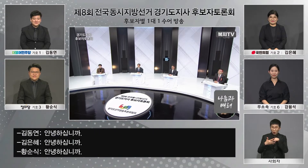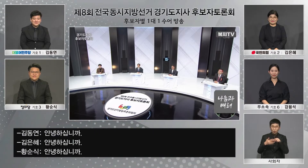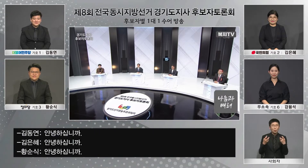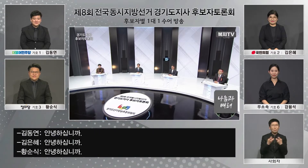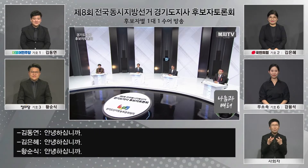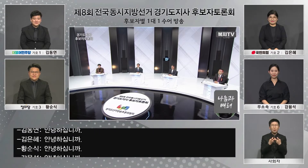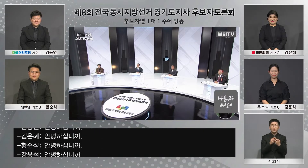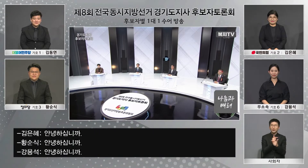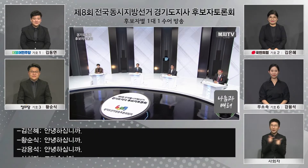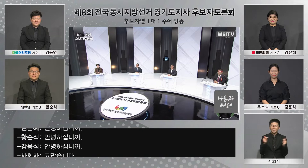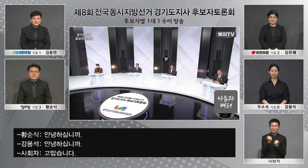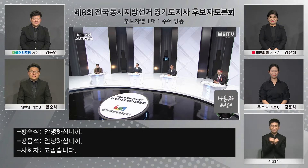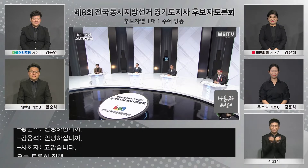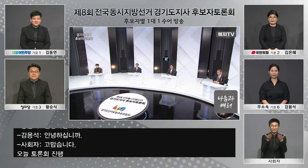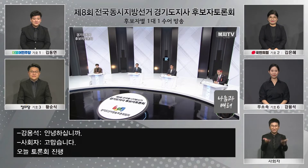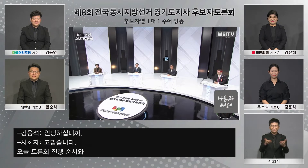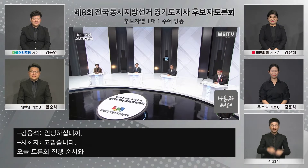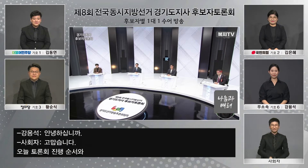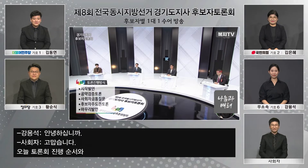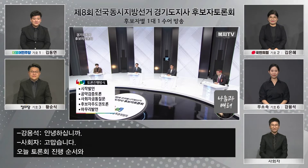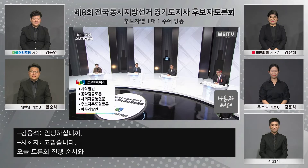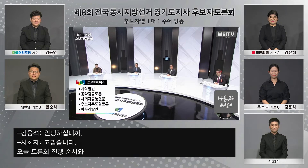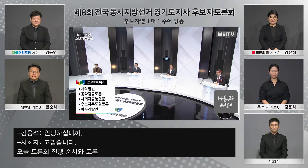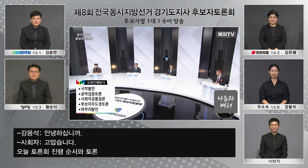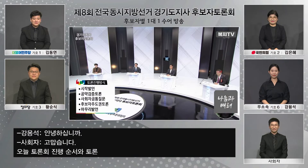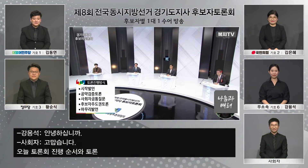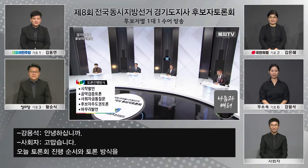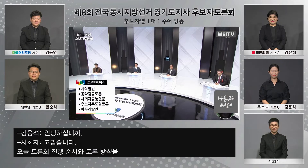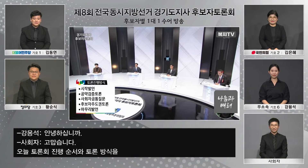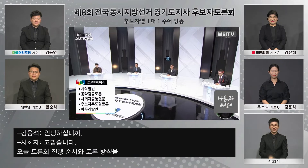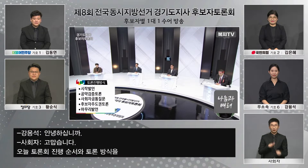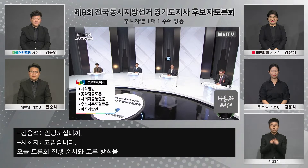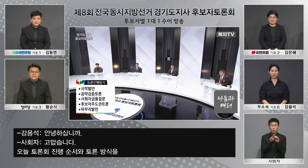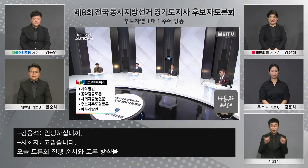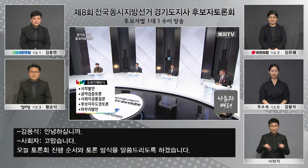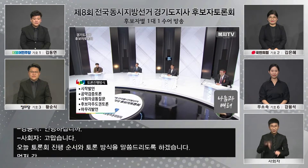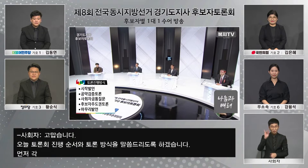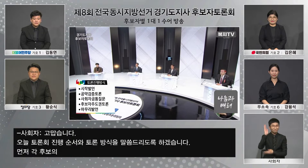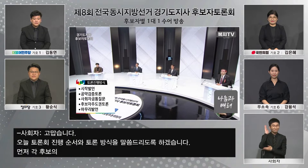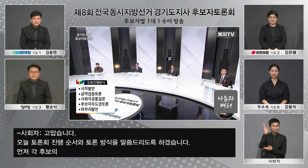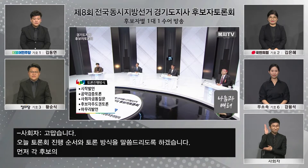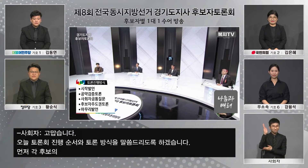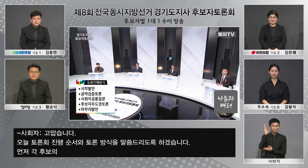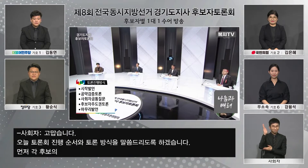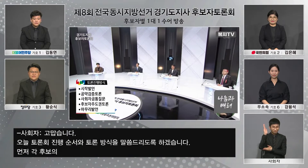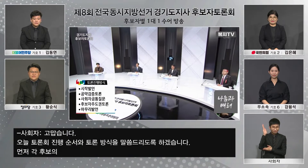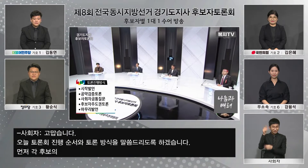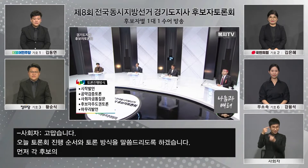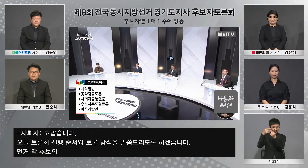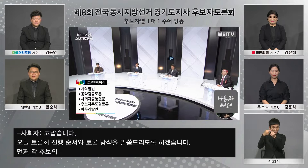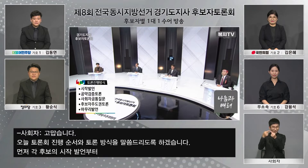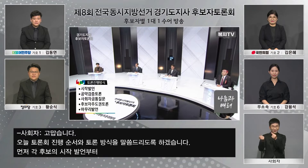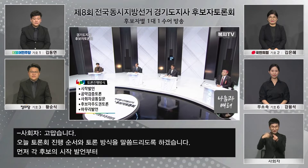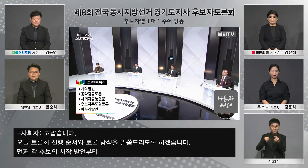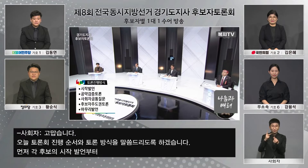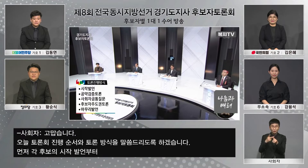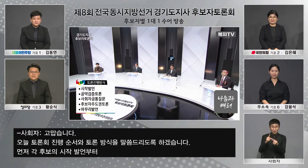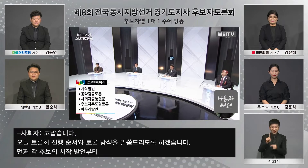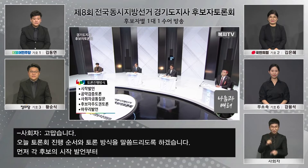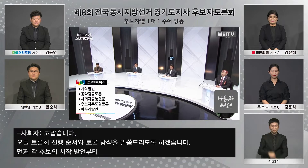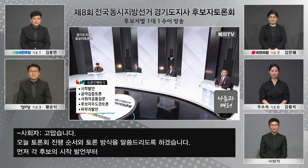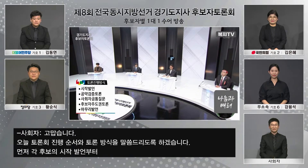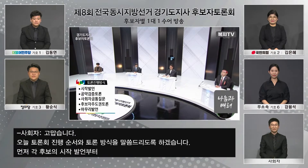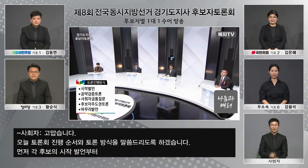방식을 말씀드리도록 하겠습니다. 먼저 각 후보의 시작 발언부터 진행됩니다. 이어서 후보자 간